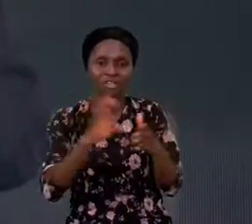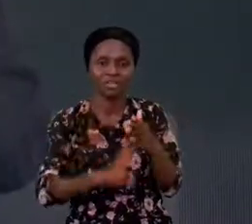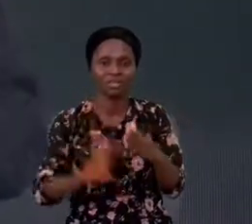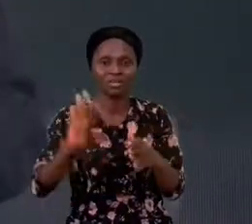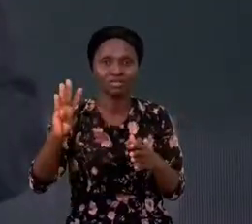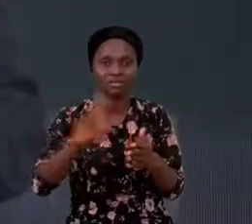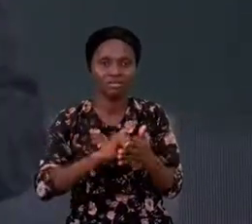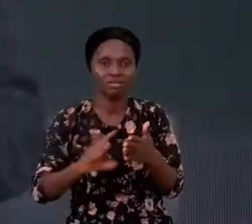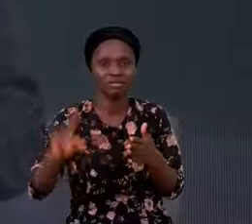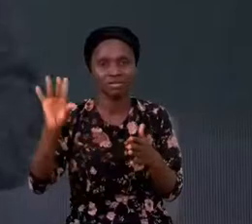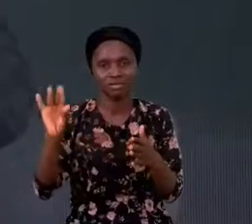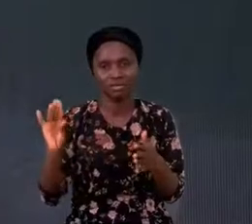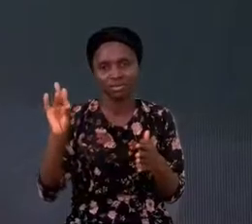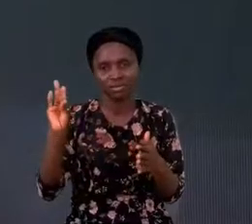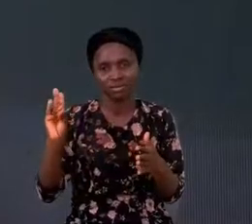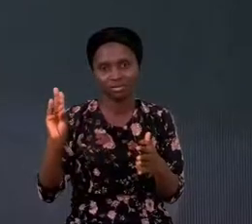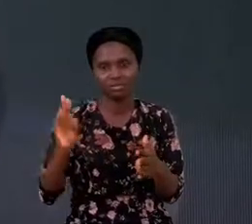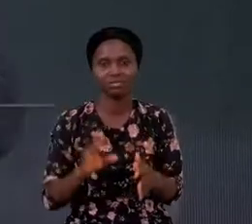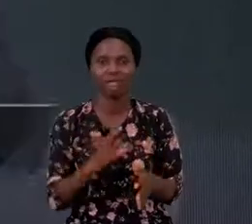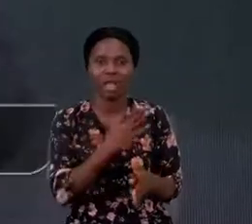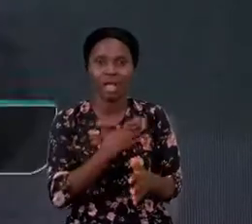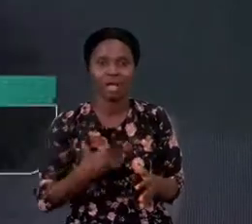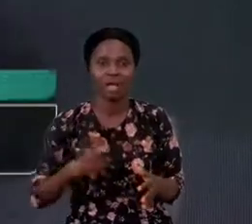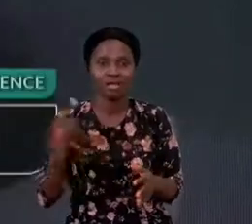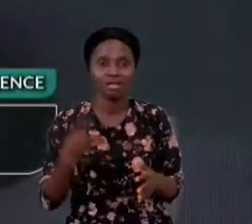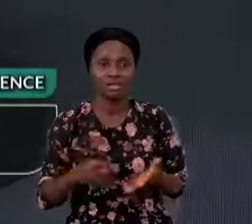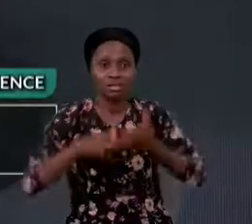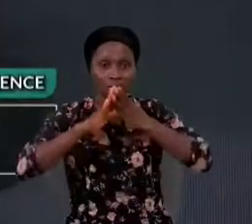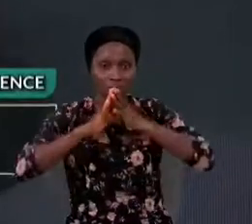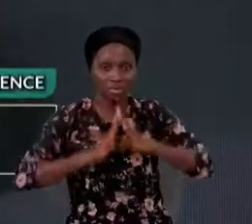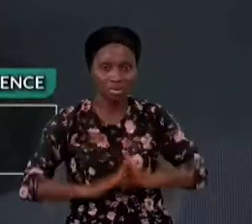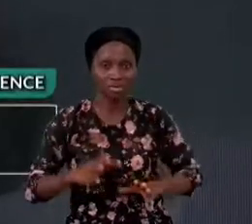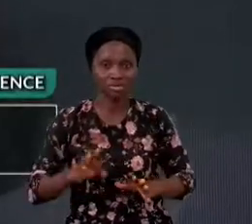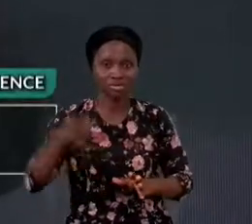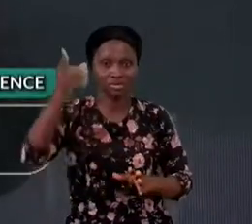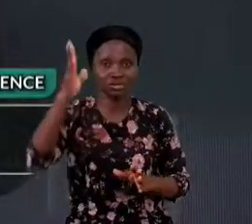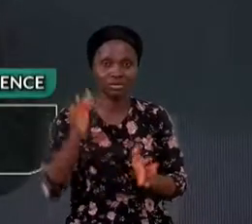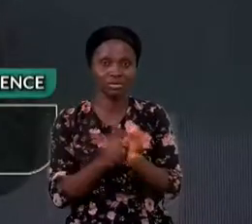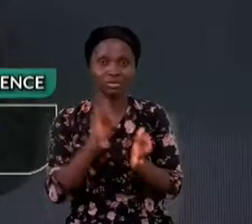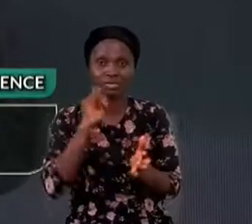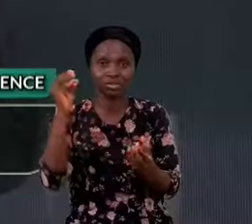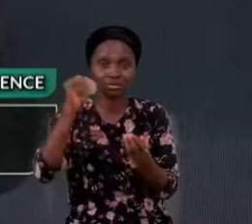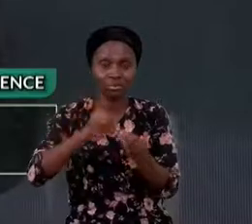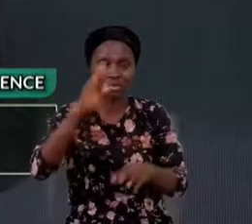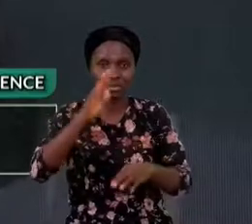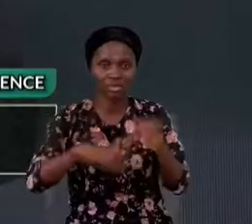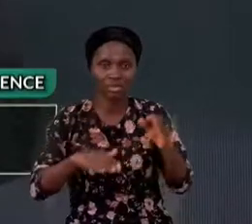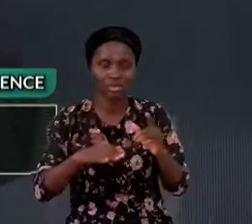Et la paix de Dieu qui surpasse toute intelligence gardera vos cœurs, vos pensées en Jésus-Christ.